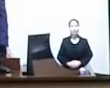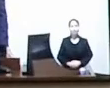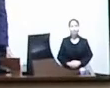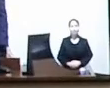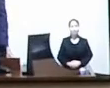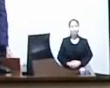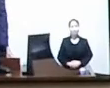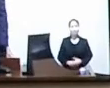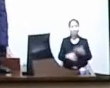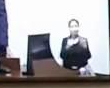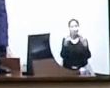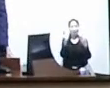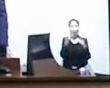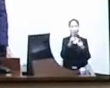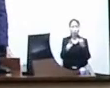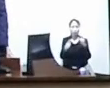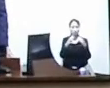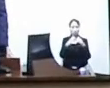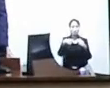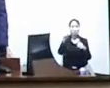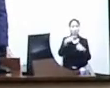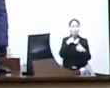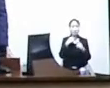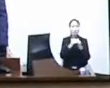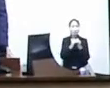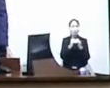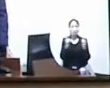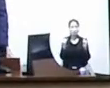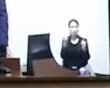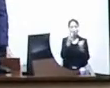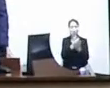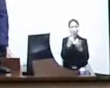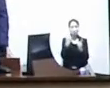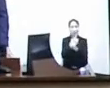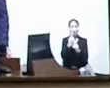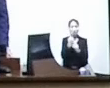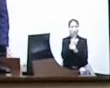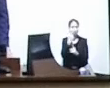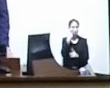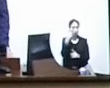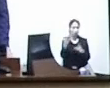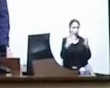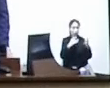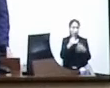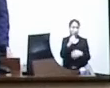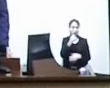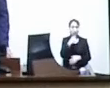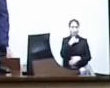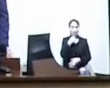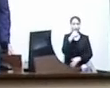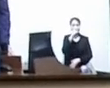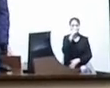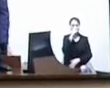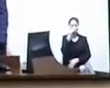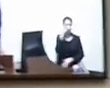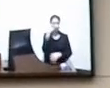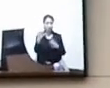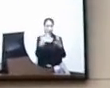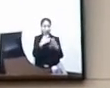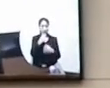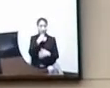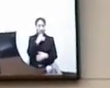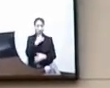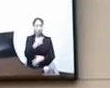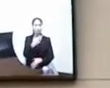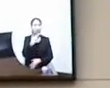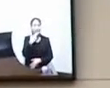의사일정 제9항 안동시 청년노동자 지원조례 일부 개정조례에 대하여 질의나 토론하신 분 계십니까? 그렇습니다. 질의나 토론하신 분이 안 계시므로